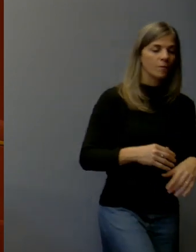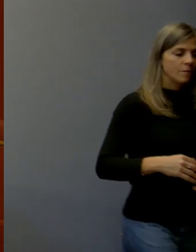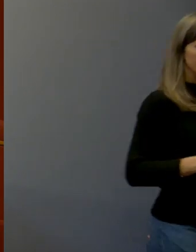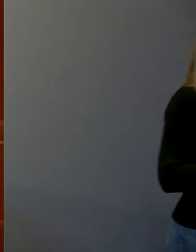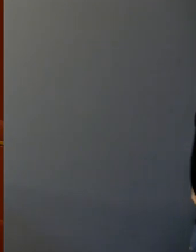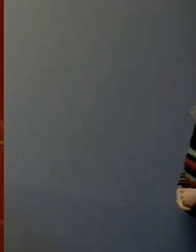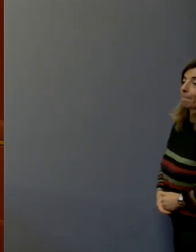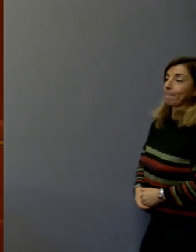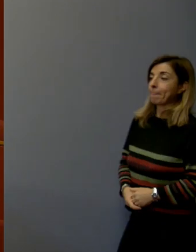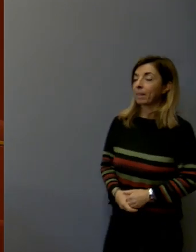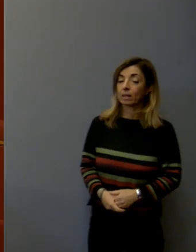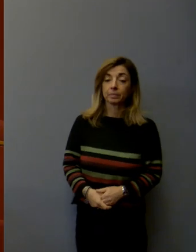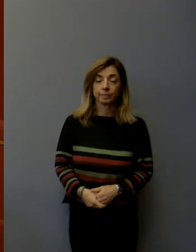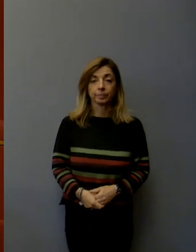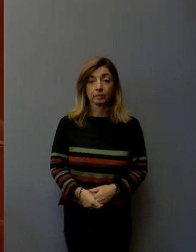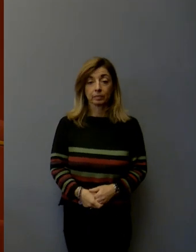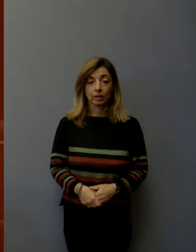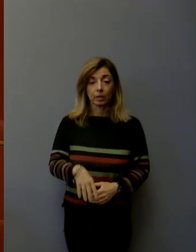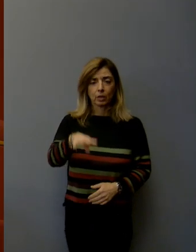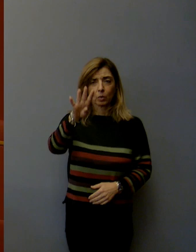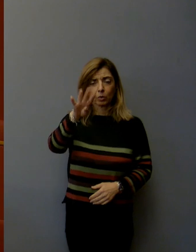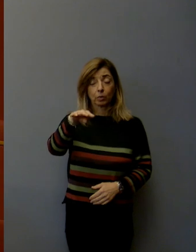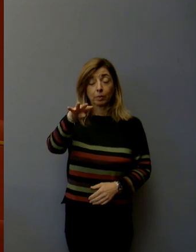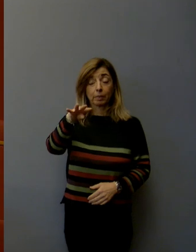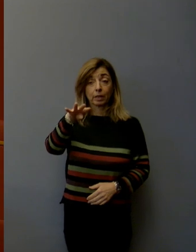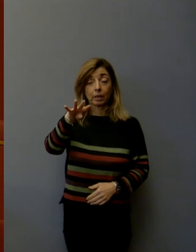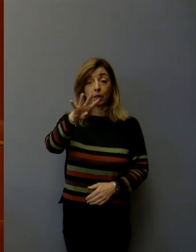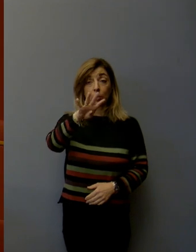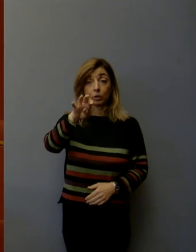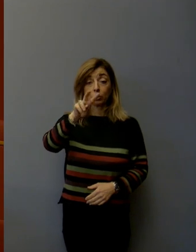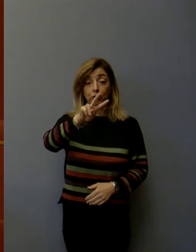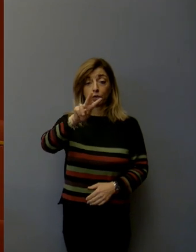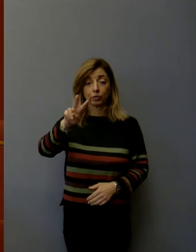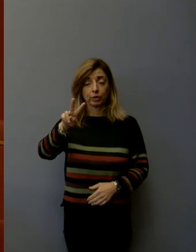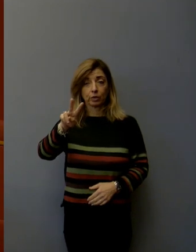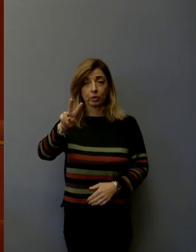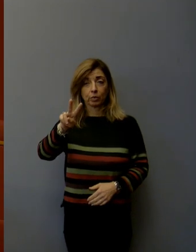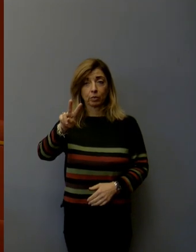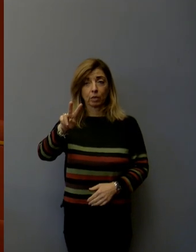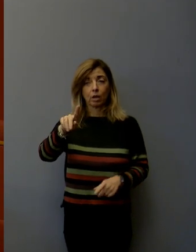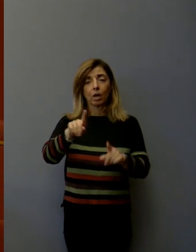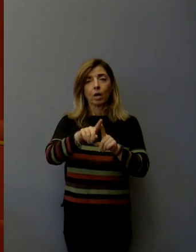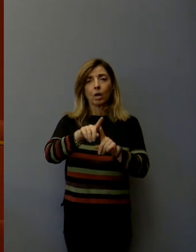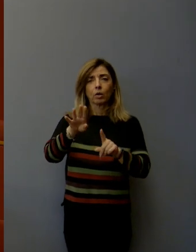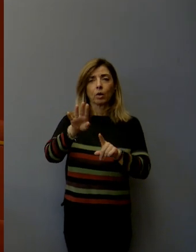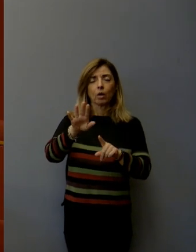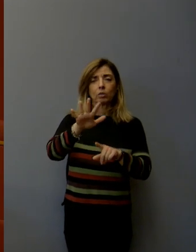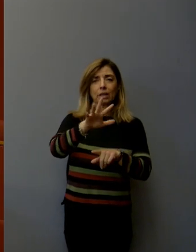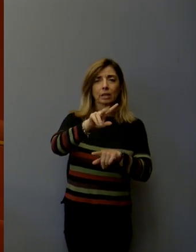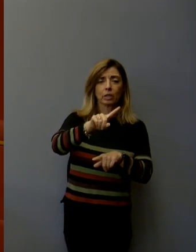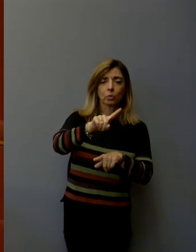4400 22 Vabbè perché mi ha detto che faccio faccio il 22 come se fosse il 31 e tanto uno dei